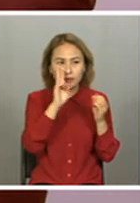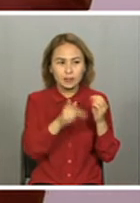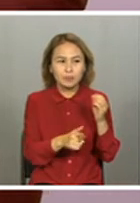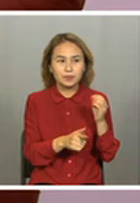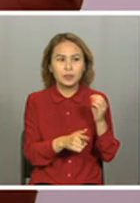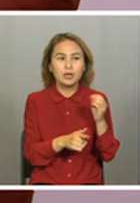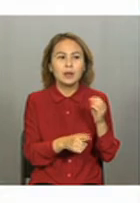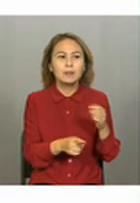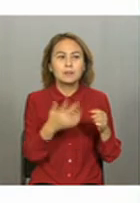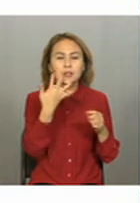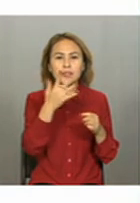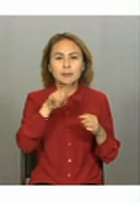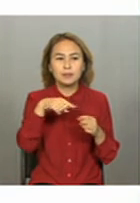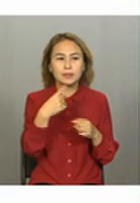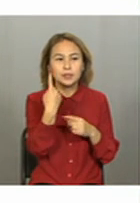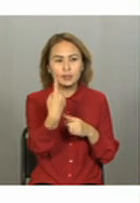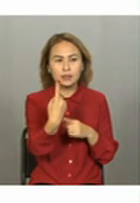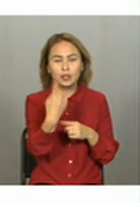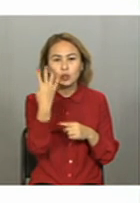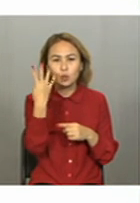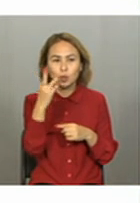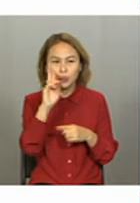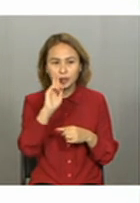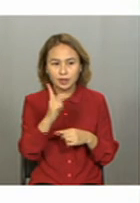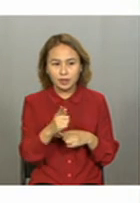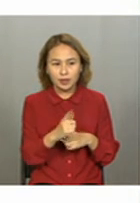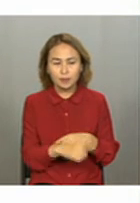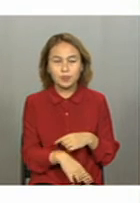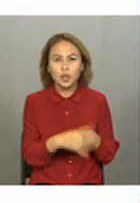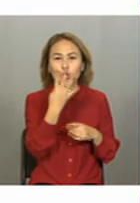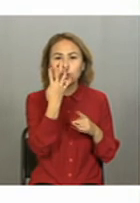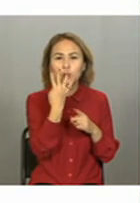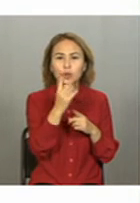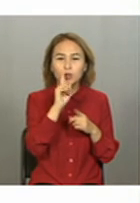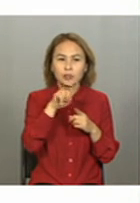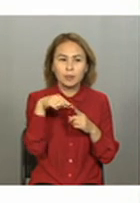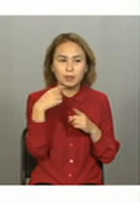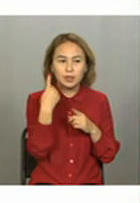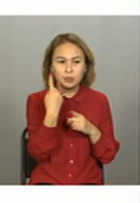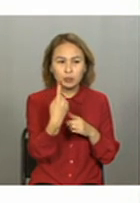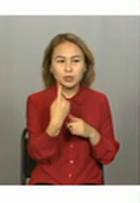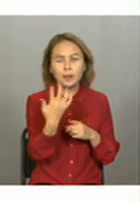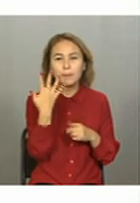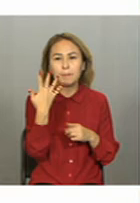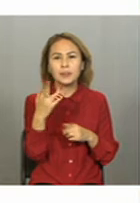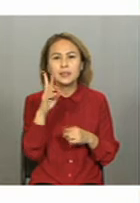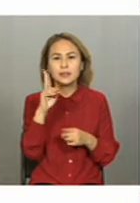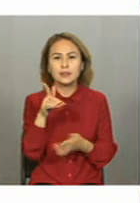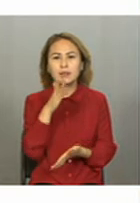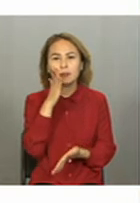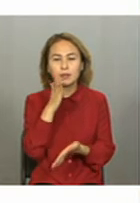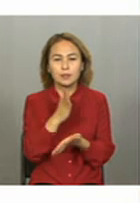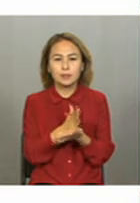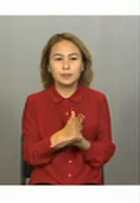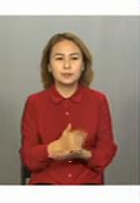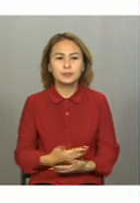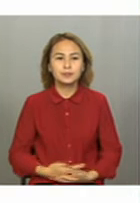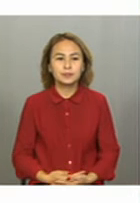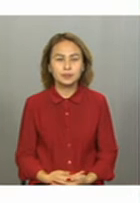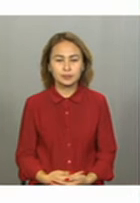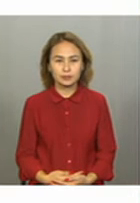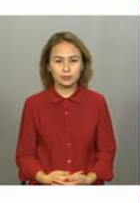бар, 5-тен 1 бөлігінде 4 килограмм бар, 4-тен 1 бөлігінде 5 килограмм қара өрік